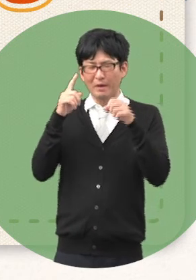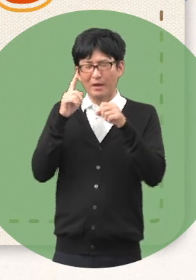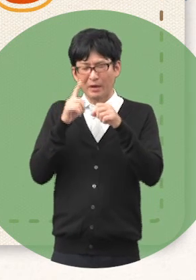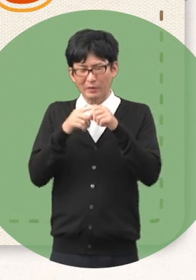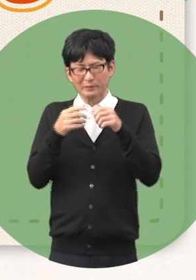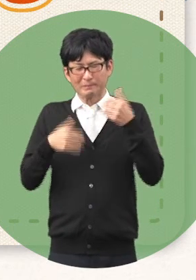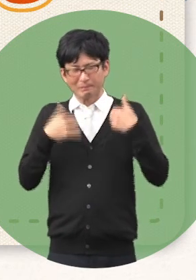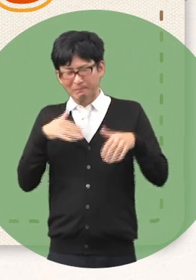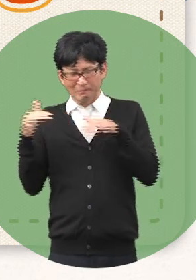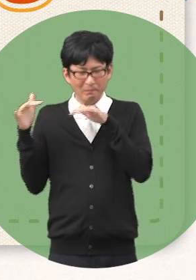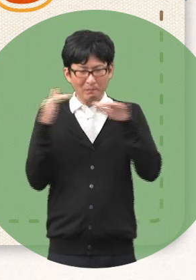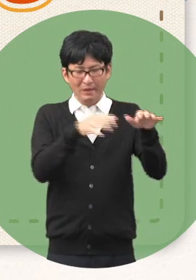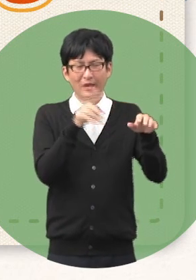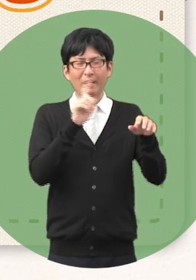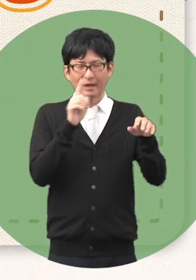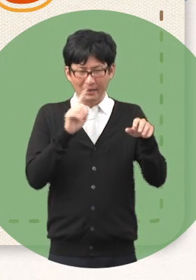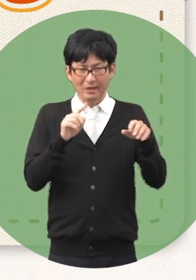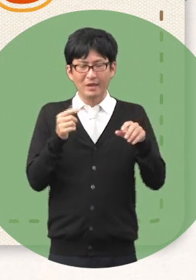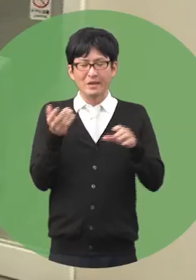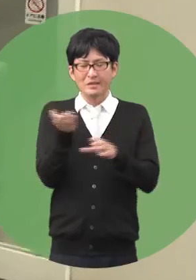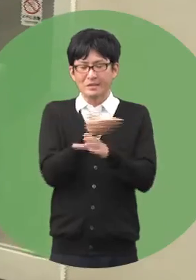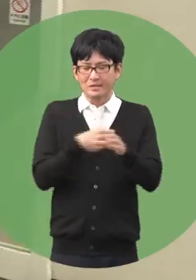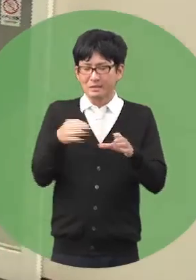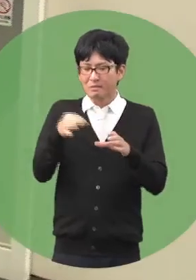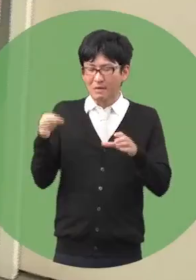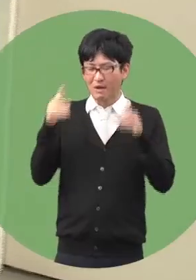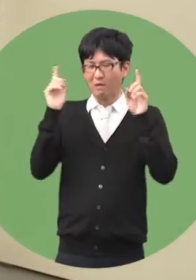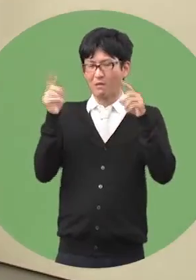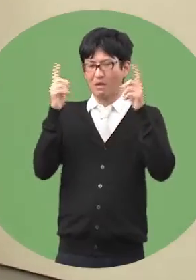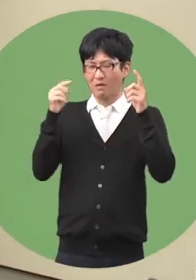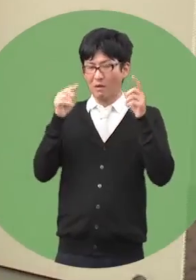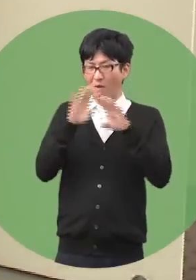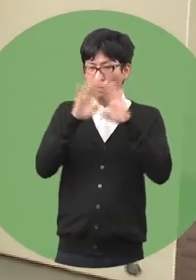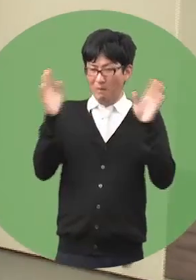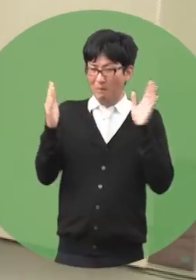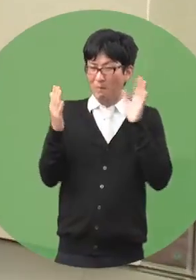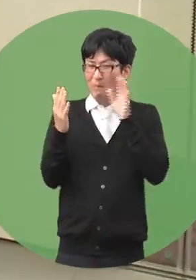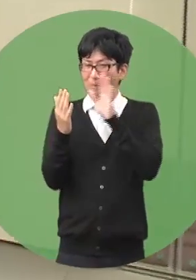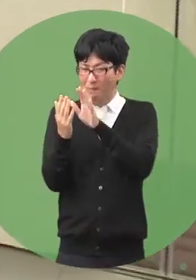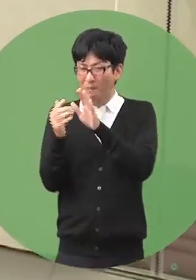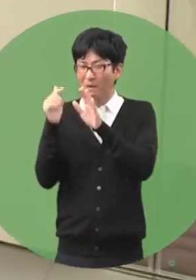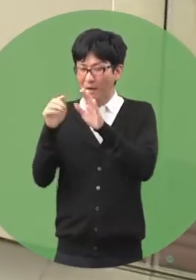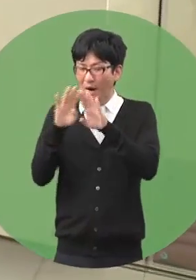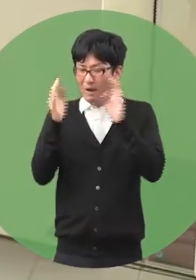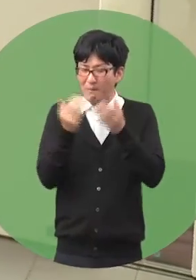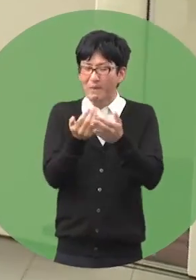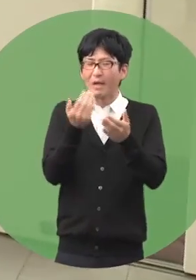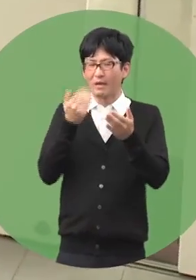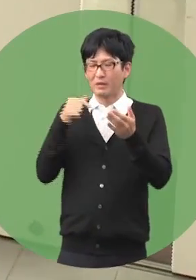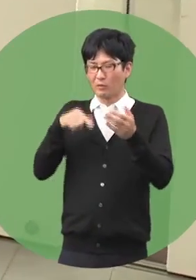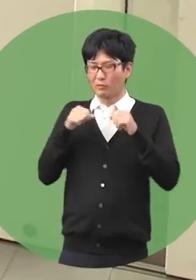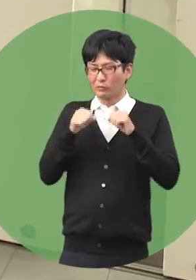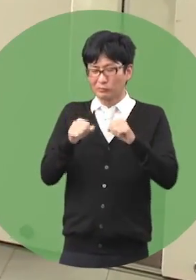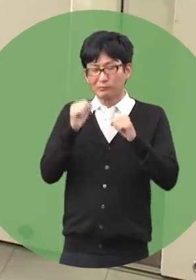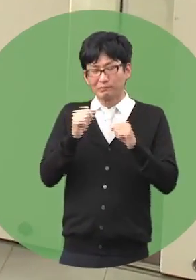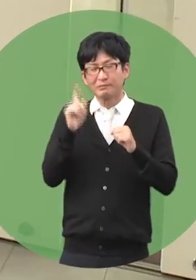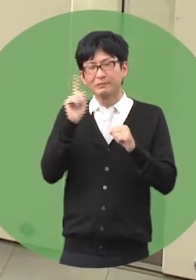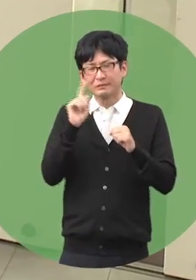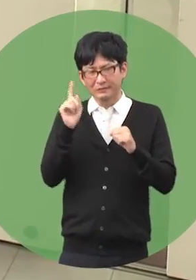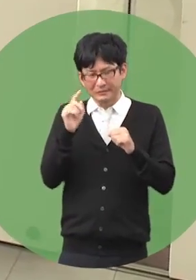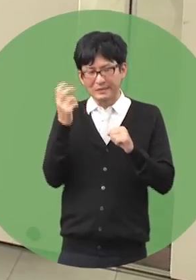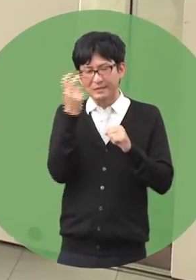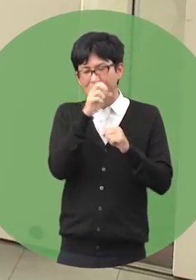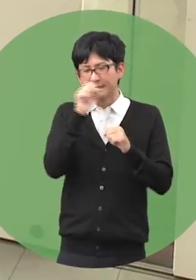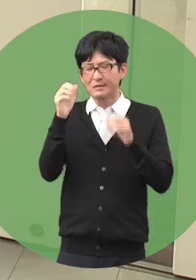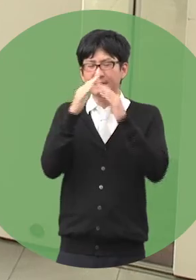気の離島フェアが間もなく開催されます。今日はその開催に先駆けてこちらで行われているある審査会